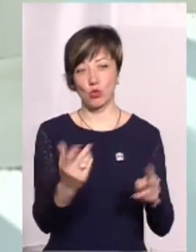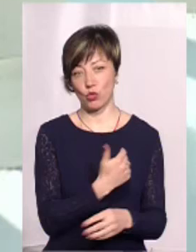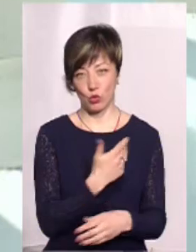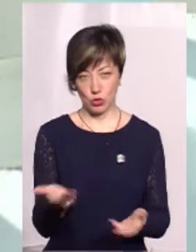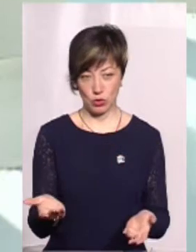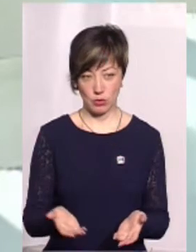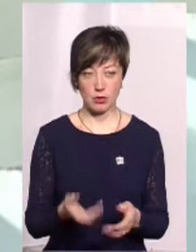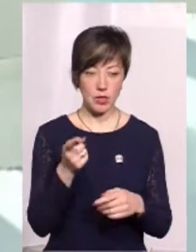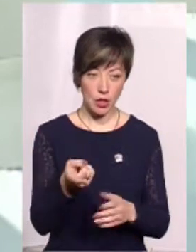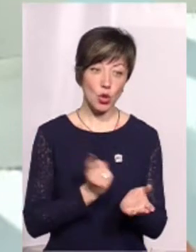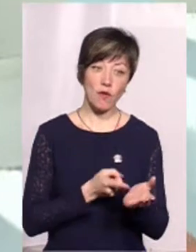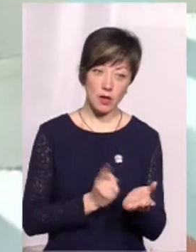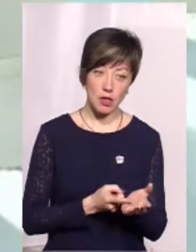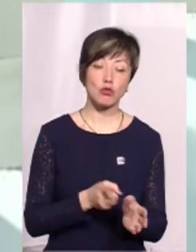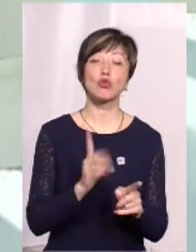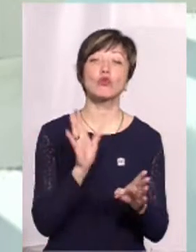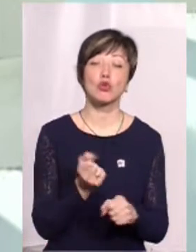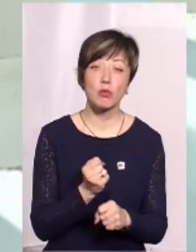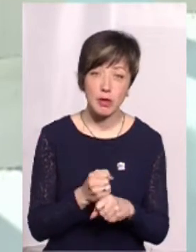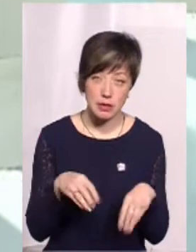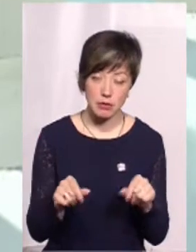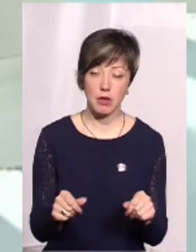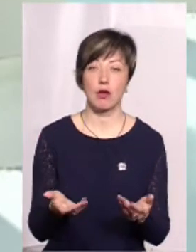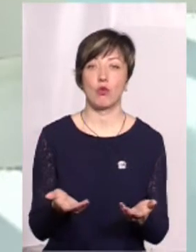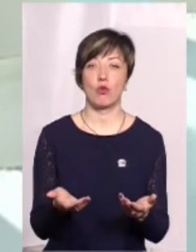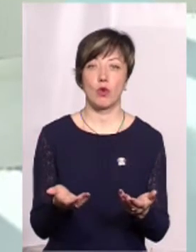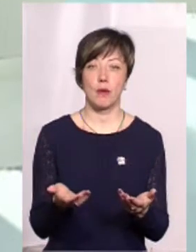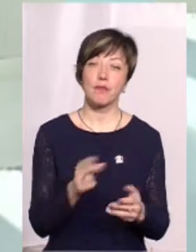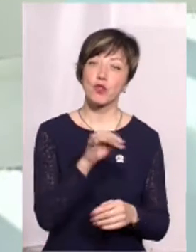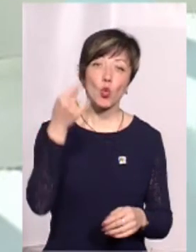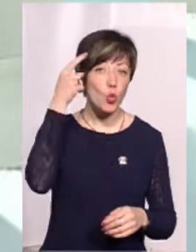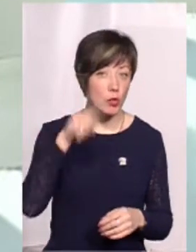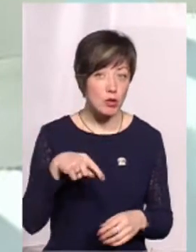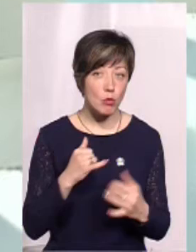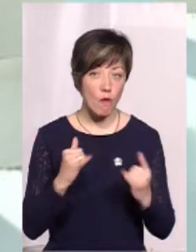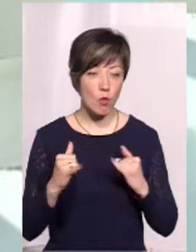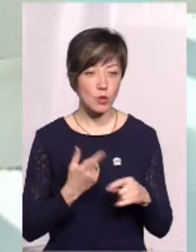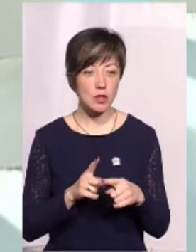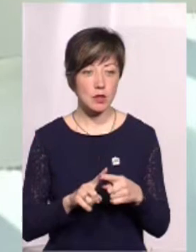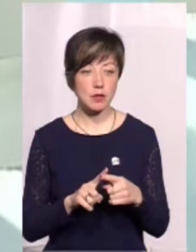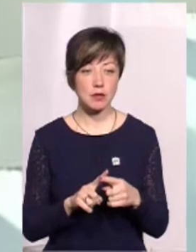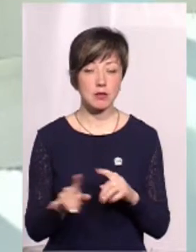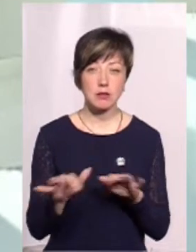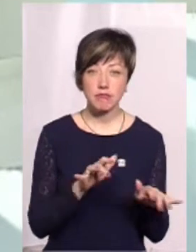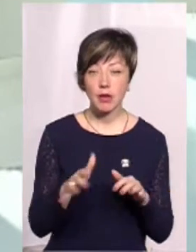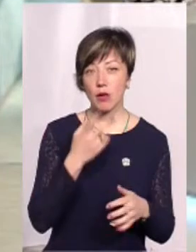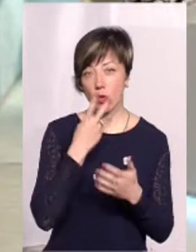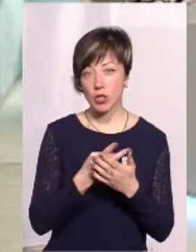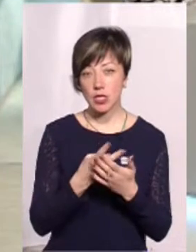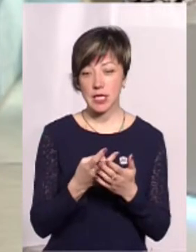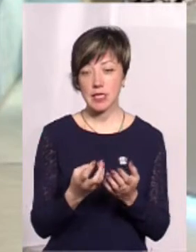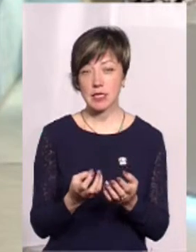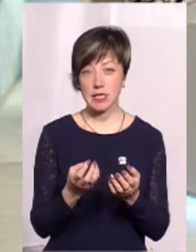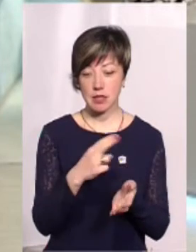хоче. Ти доведи, що ти будеш цією землею робити. Чи ти вмієш поводити землею. Покажи свідоцтво, що